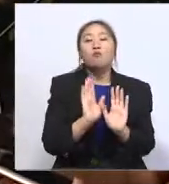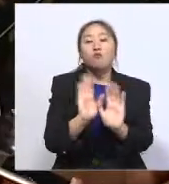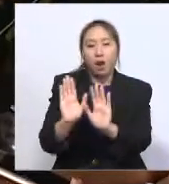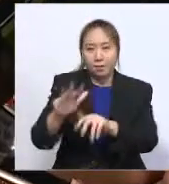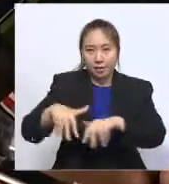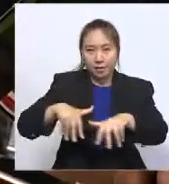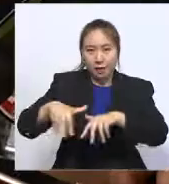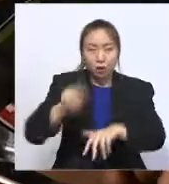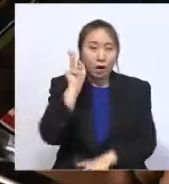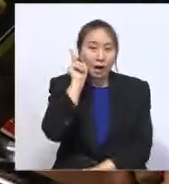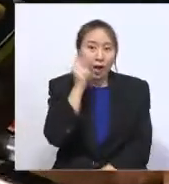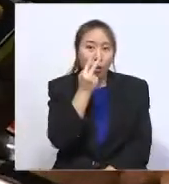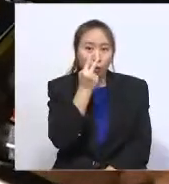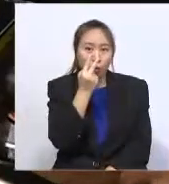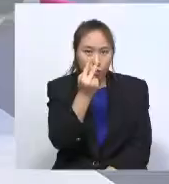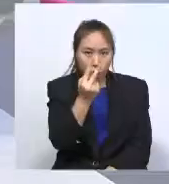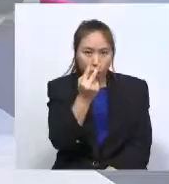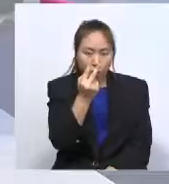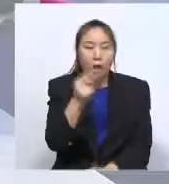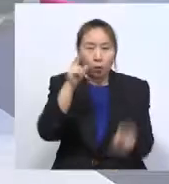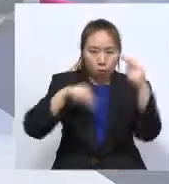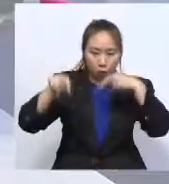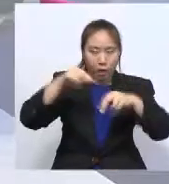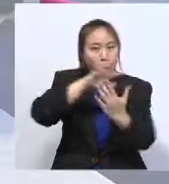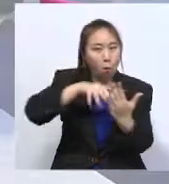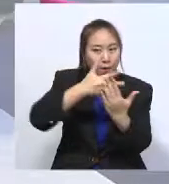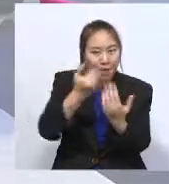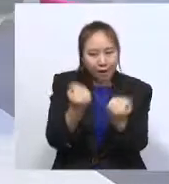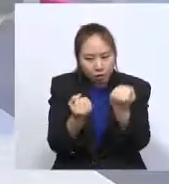ชาชนที่ดูข่าวกันอยู่ก็ดูแลเรื่องของการวางแผนการจราจรด้วยนะคะ